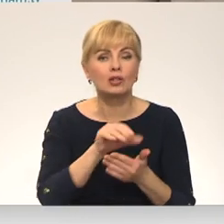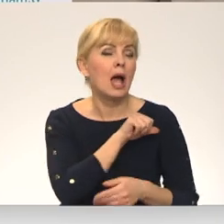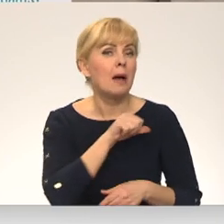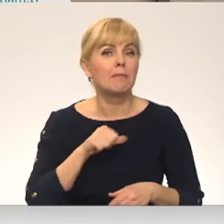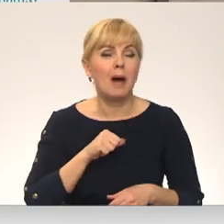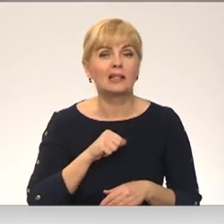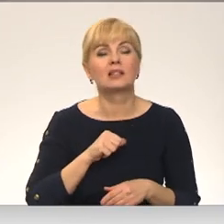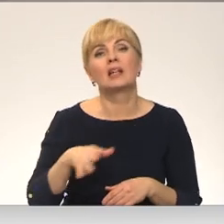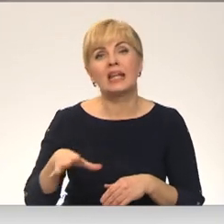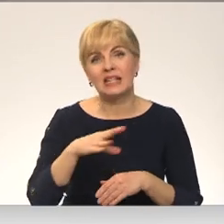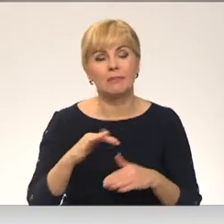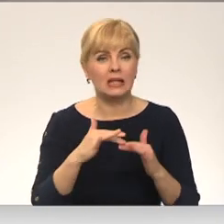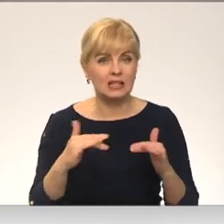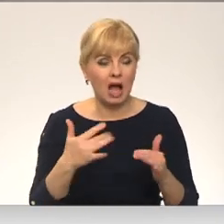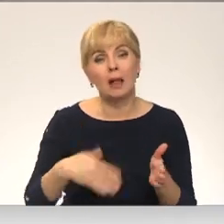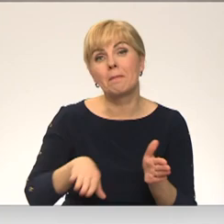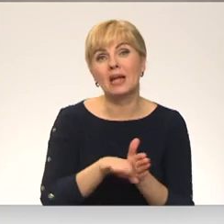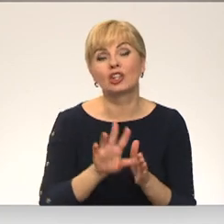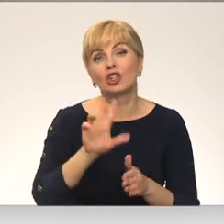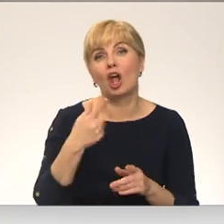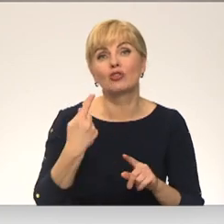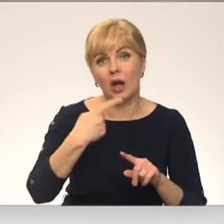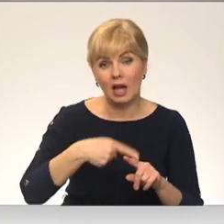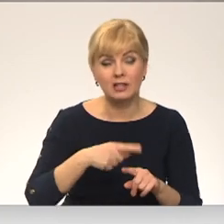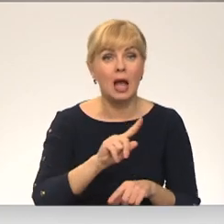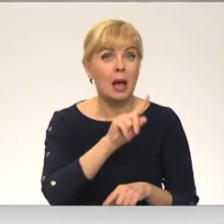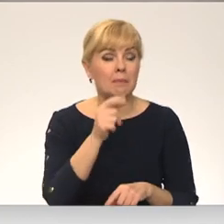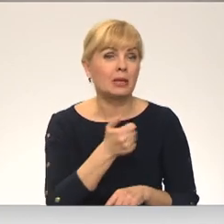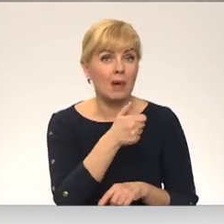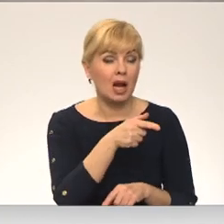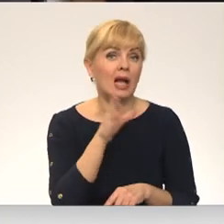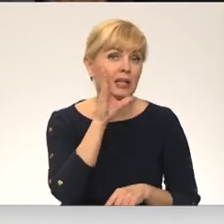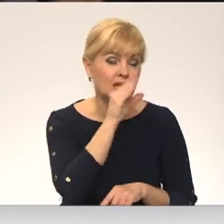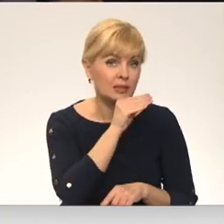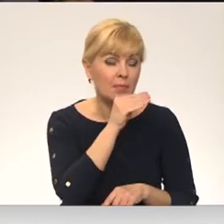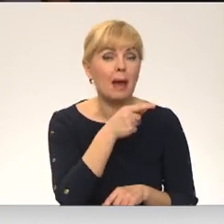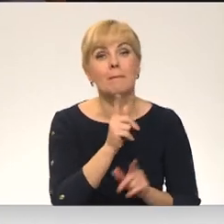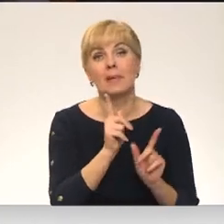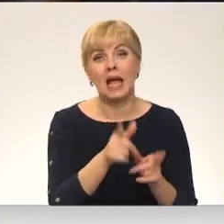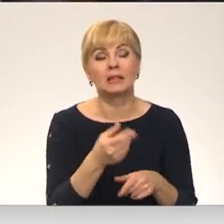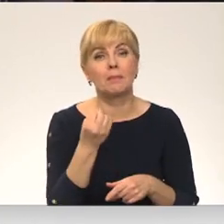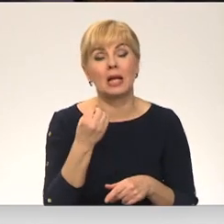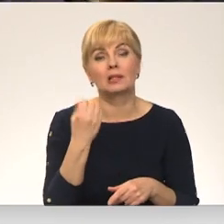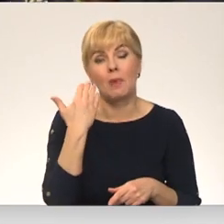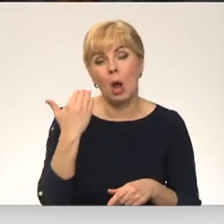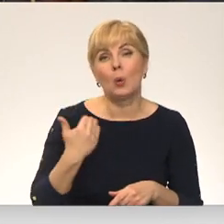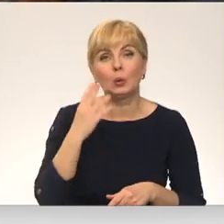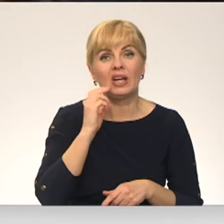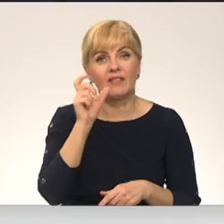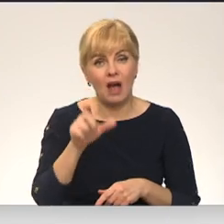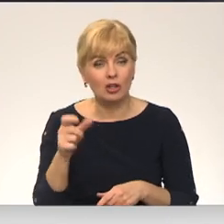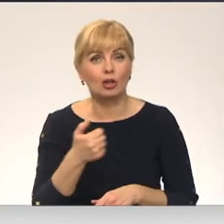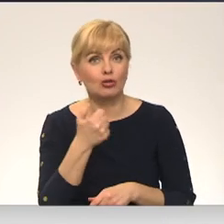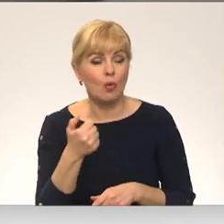savam saimes galdam piedalās jau trešo reizi. Ja pirmajā gadā šai iespējai atsaucās 15 Kuldīgas novada seniori, tad šogad